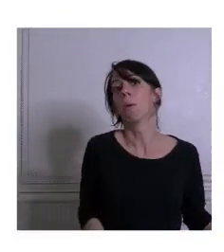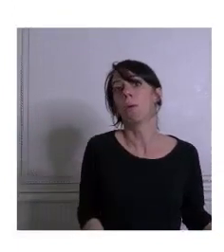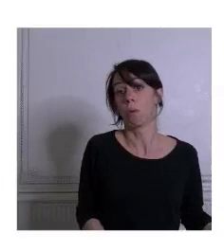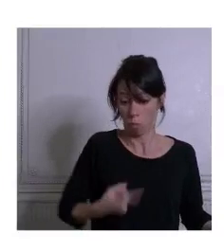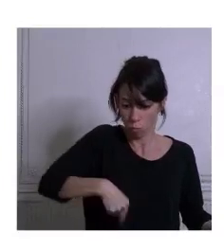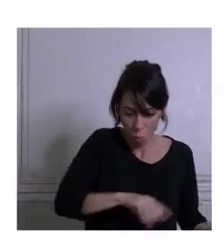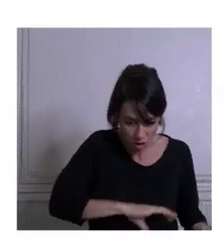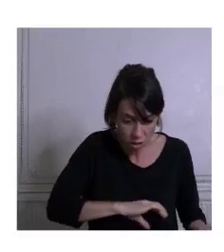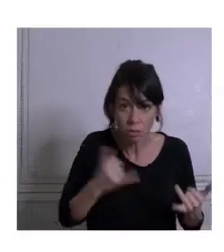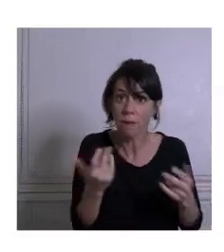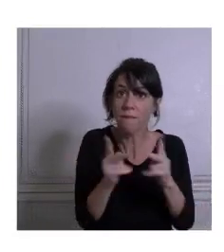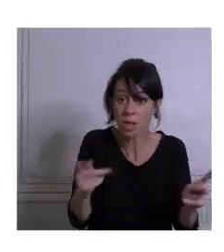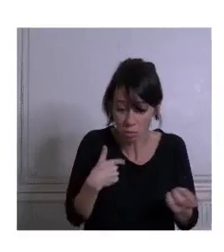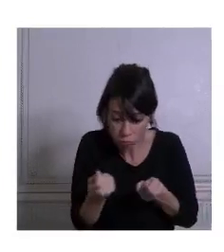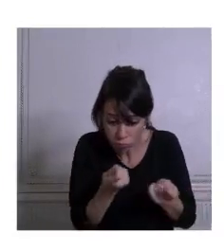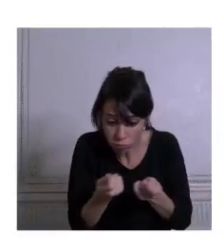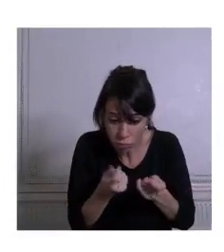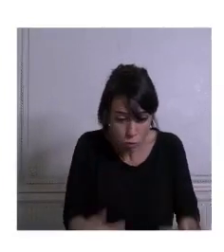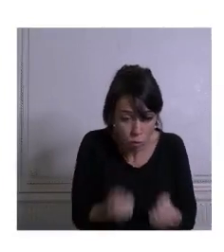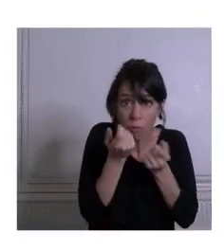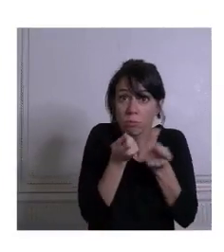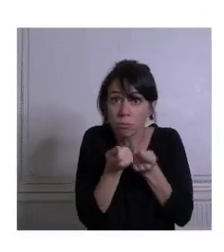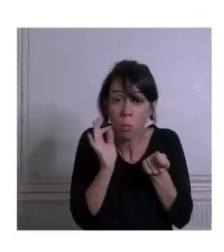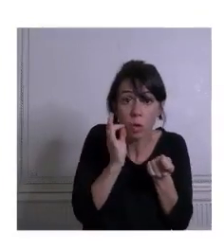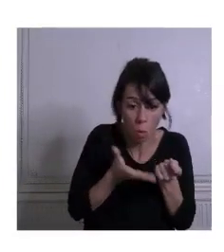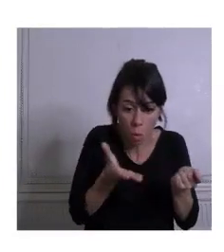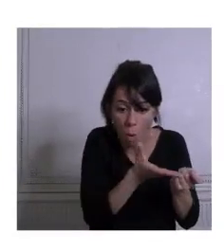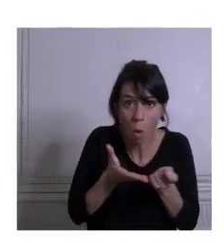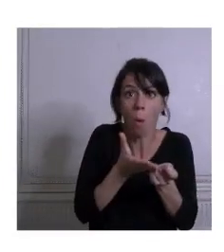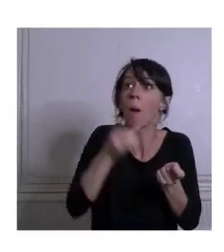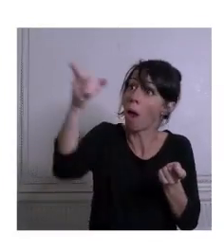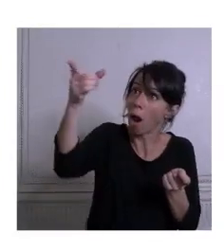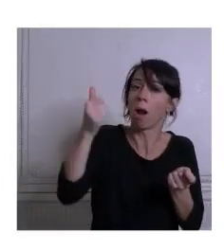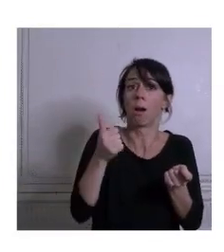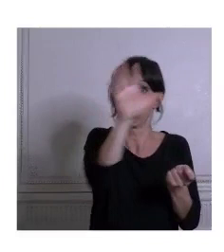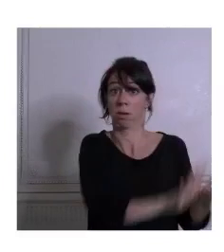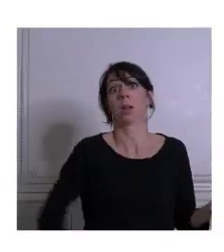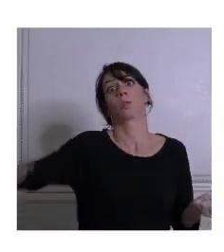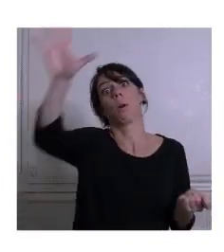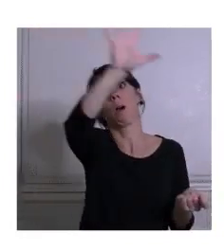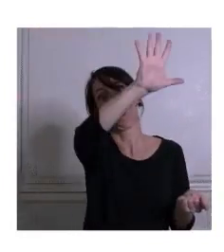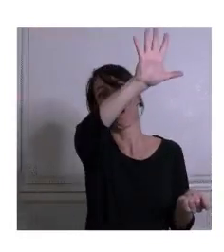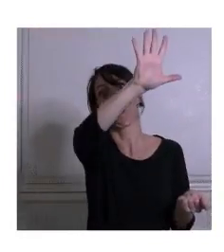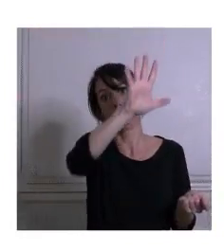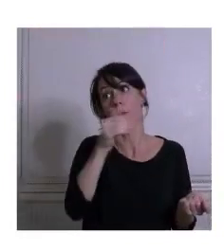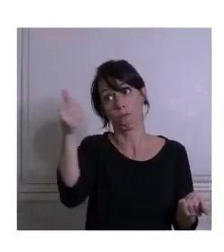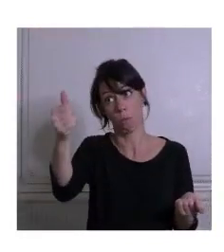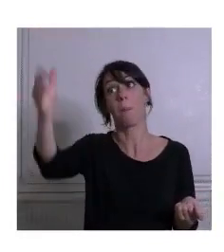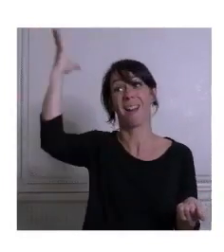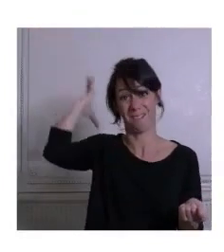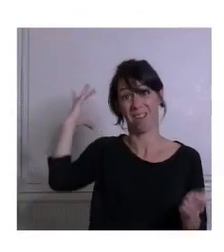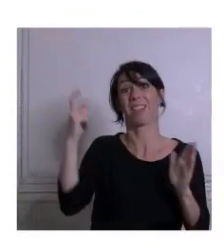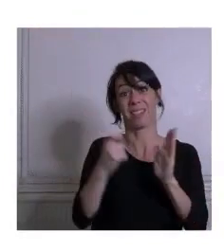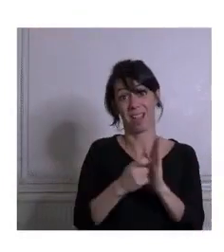on fait un audit il y a 10 ans, effectivement... La meilleure des choses, c'est de le refaire et d'après, d'avoir un programme d'action. Oui, c'est exactement ce qu'on fait, ma